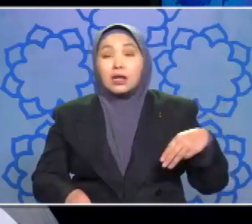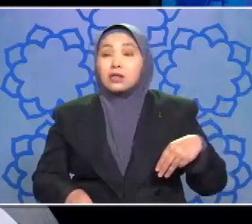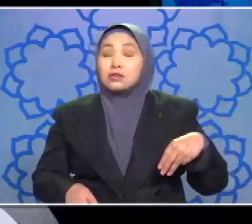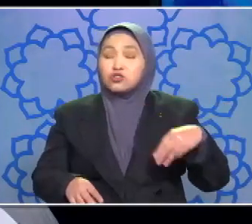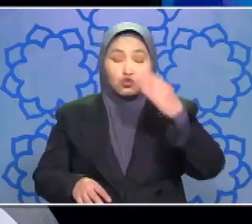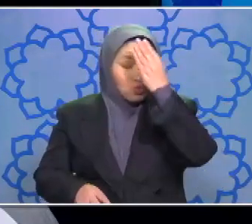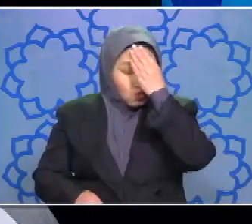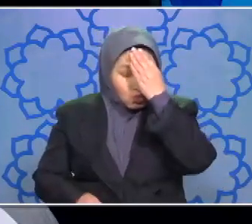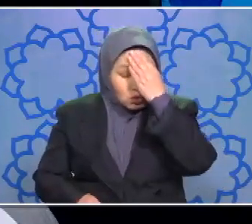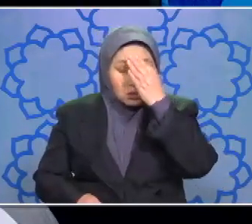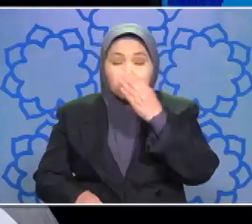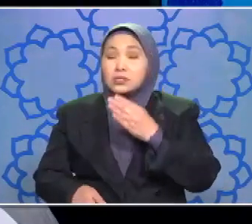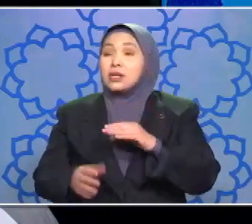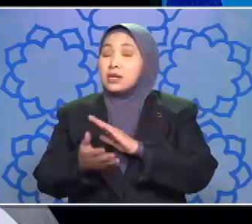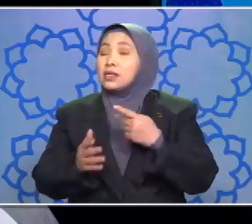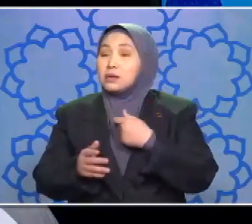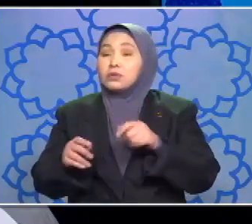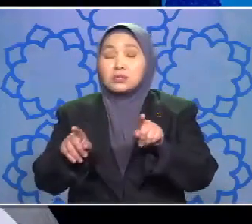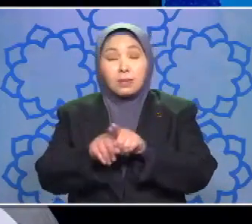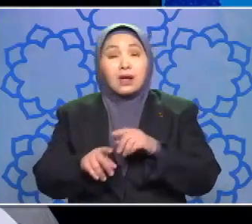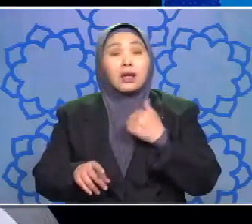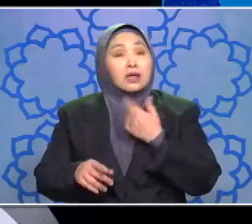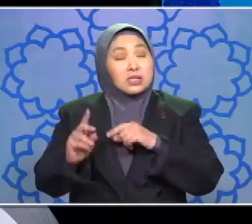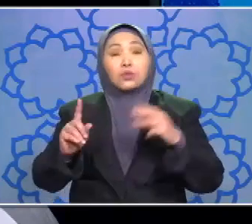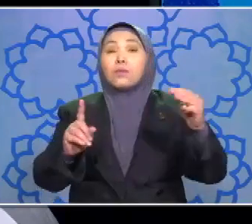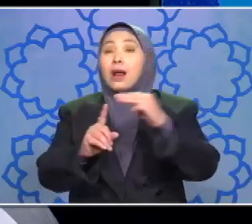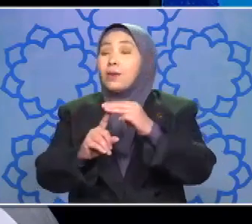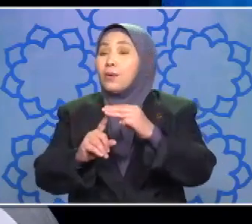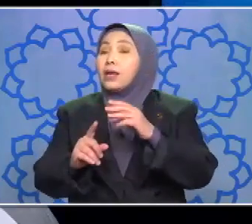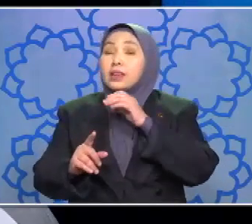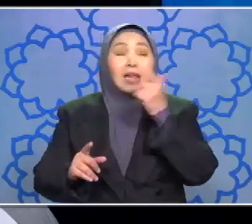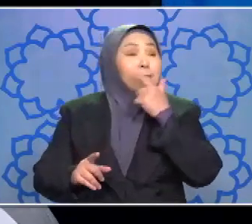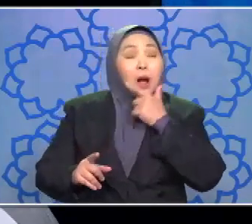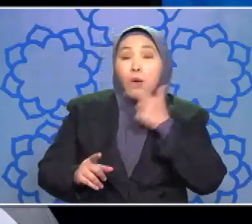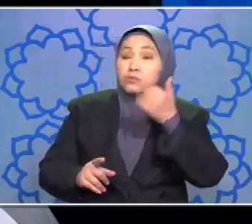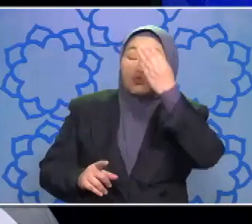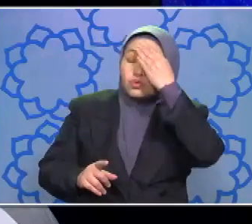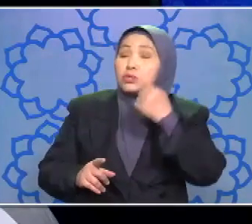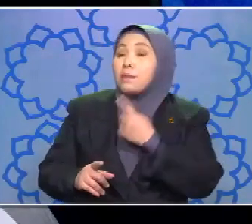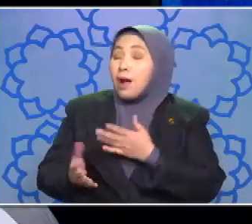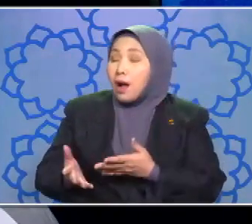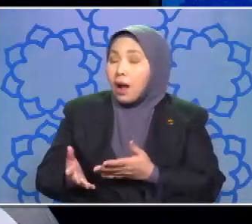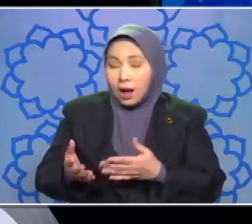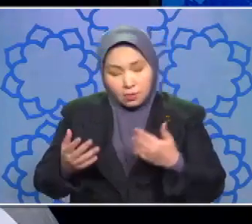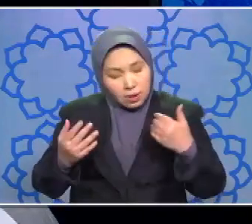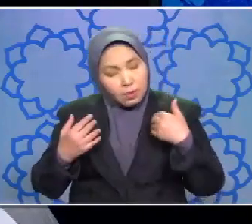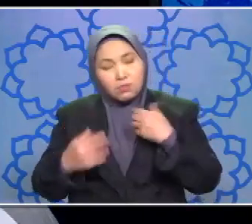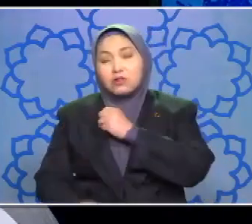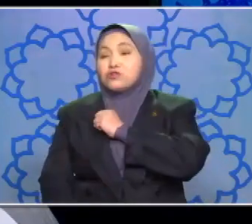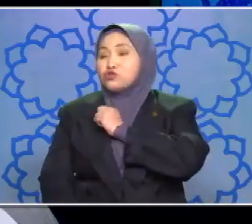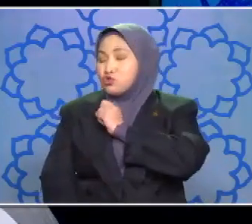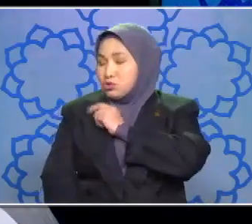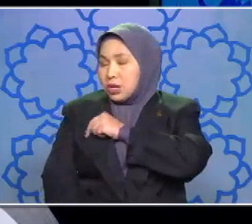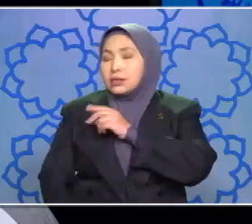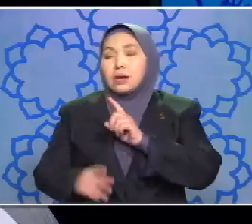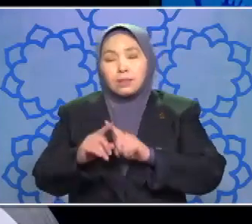bila disuruh sujud tak nak sujud. Siapa tu Ustaz? Betul, iblis. Iblis. Ya, jadi tuan-tuan, bila kita ada walaupun dia sunat, tetapi